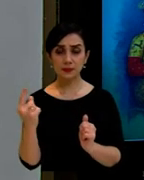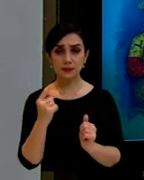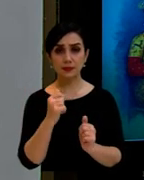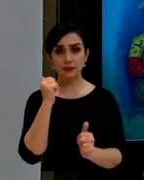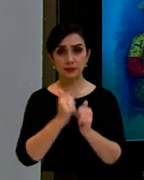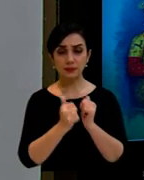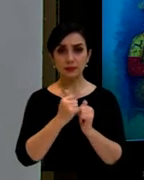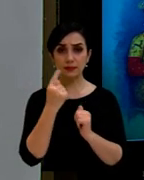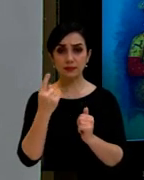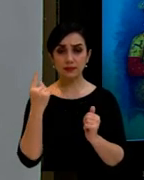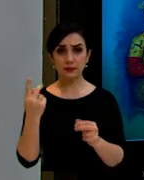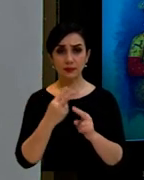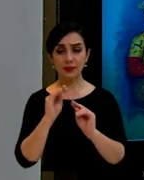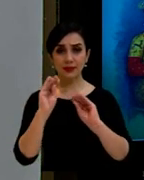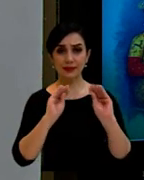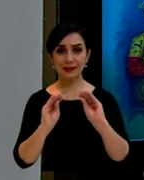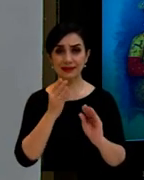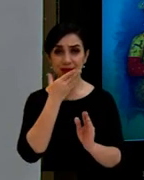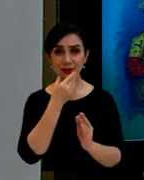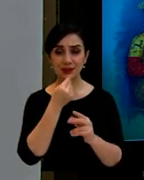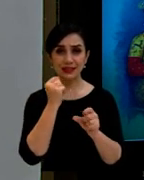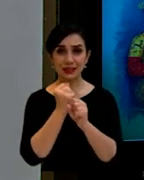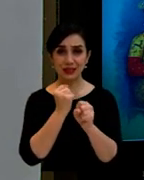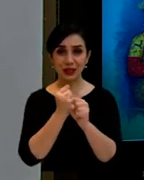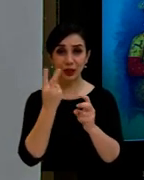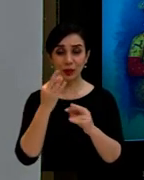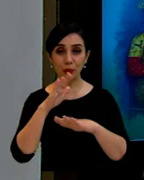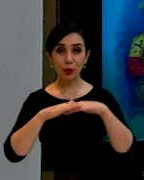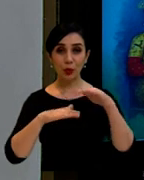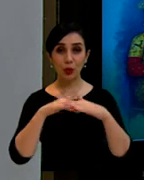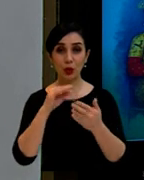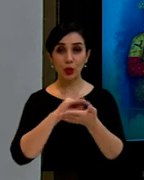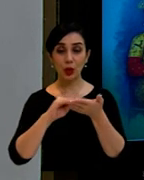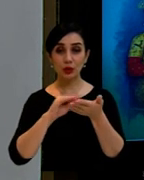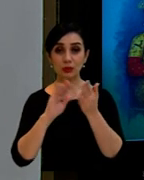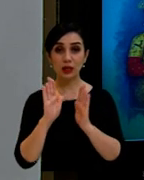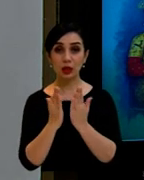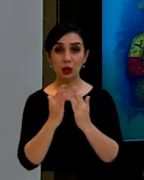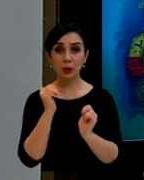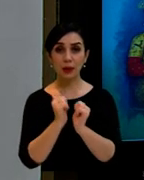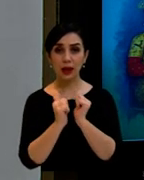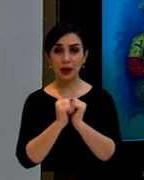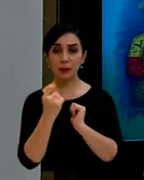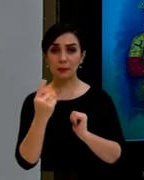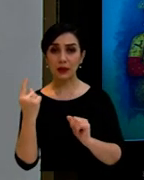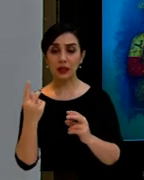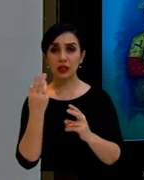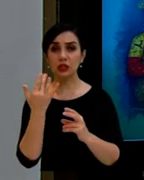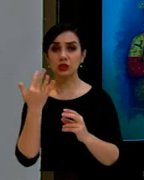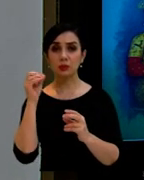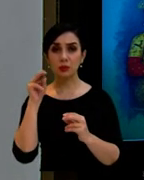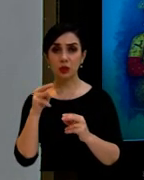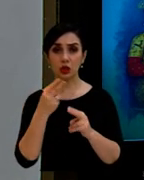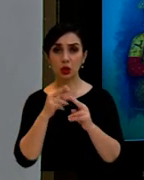Har bir varag'iga nafis bezaklar ishlangan bu qo'lyozma kitoblarning har biri bir necha ming